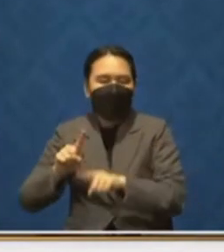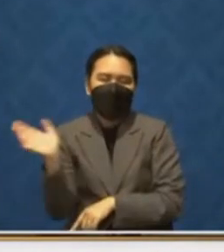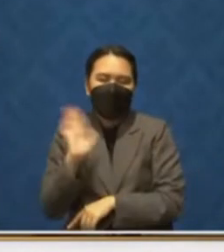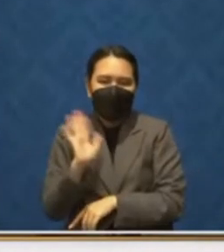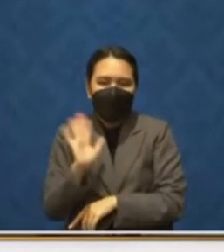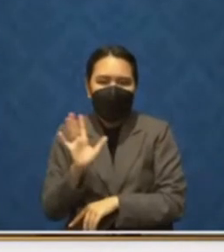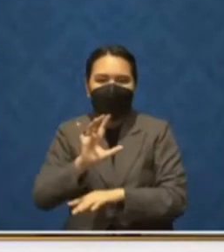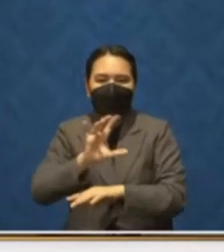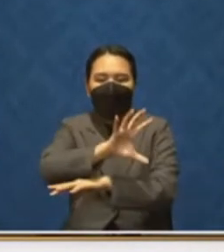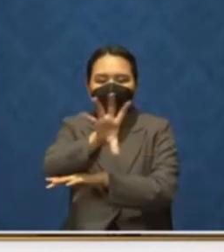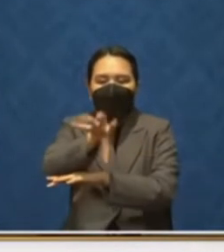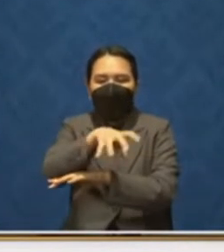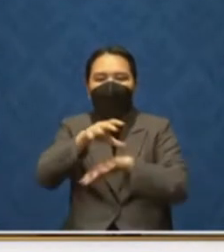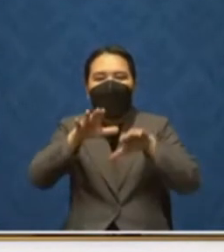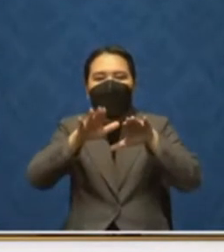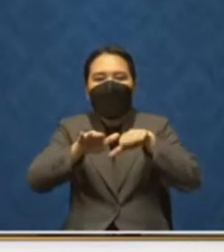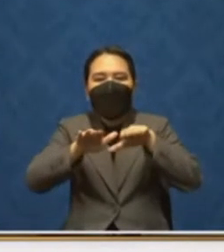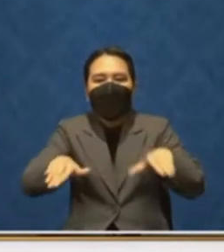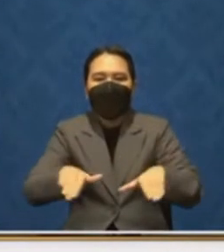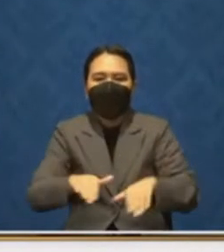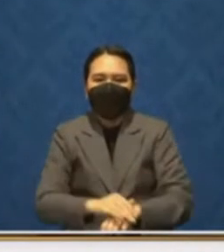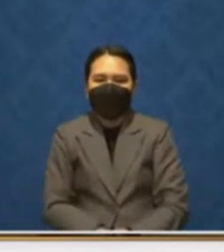หลอกเด็ก